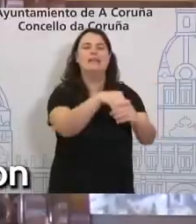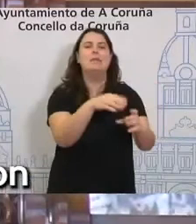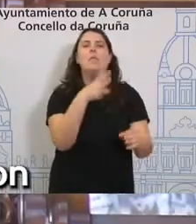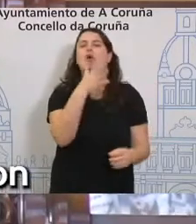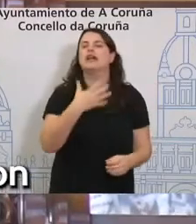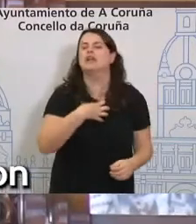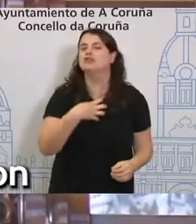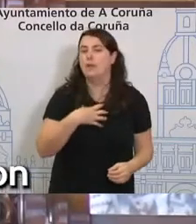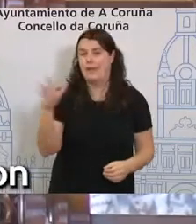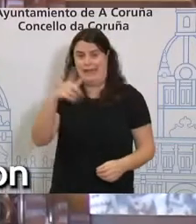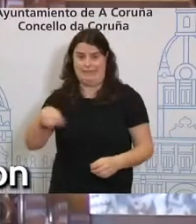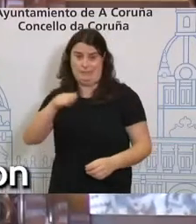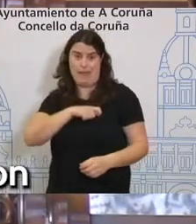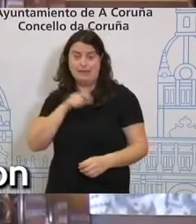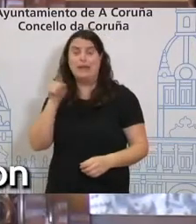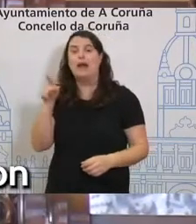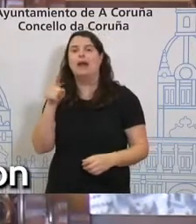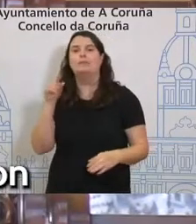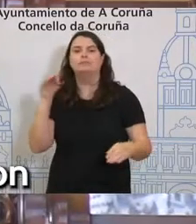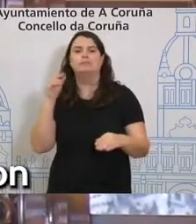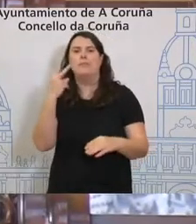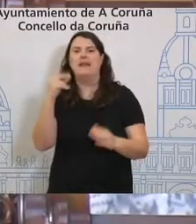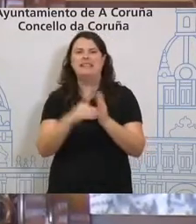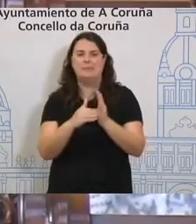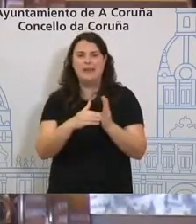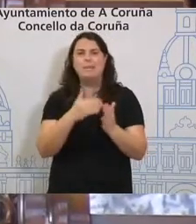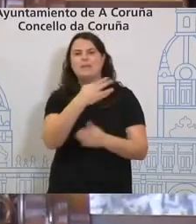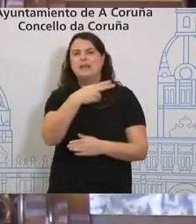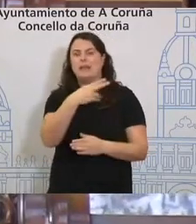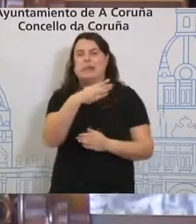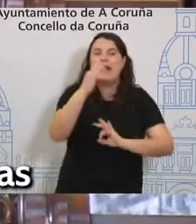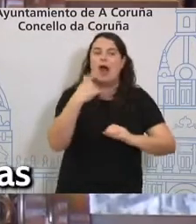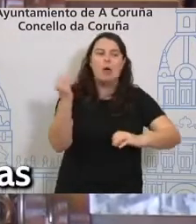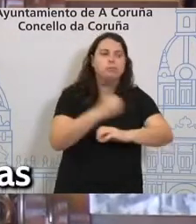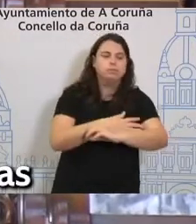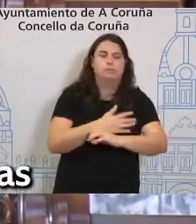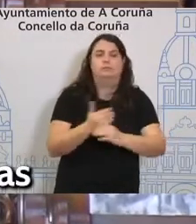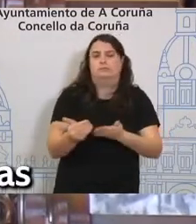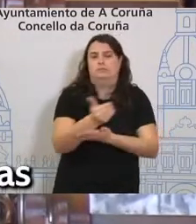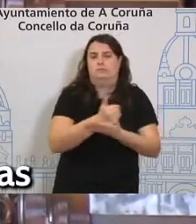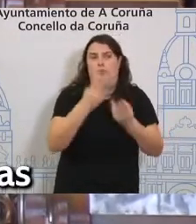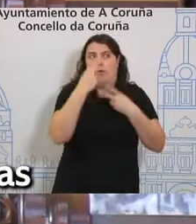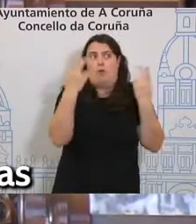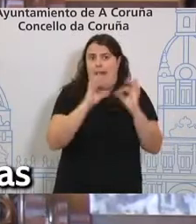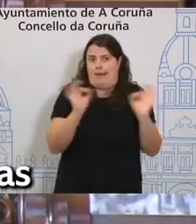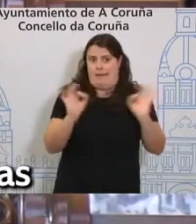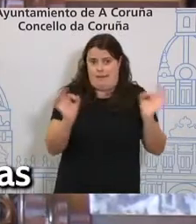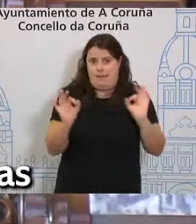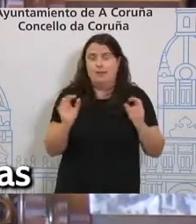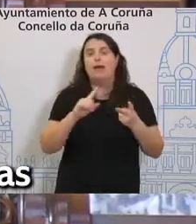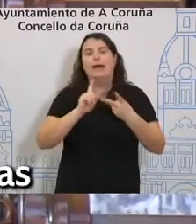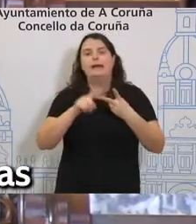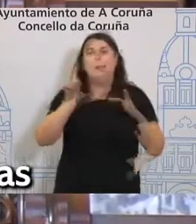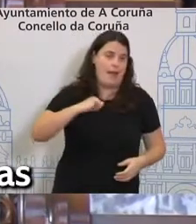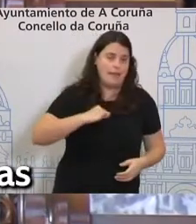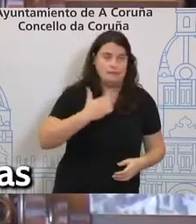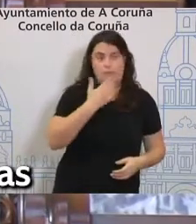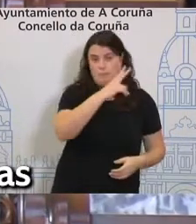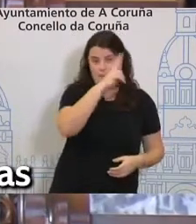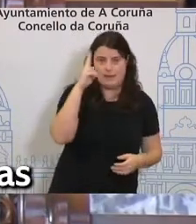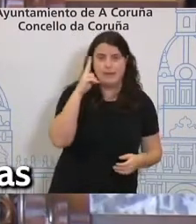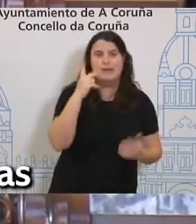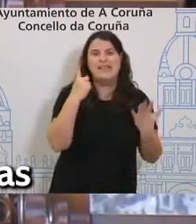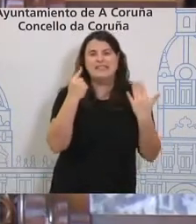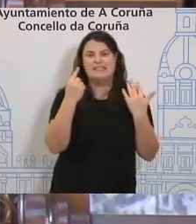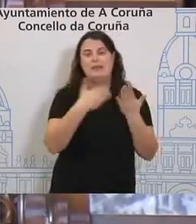estado o español onde se investiron 20.000 millóns de euros nos rescatos do sector bancario e onde se rescataron tamén autoestradas por valor